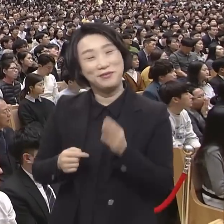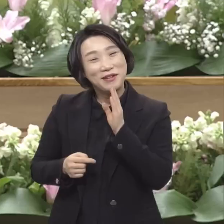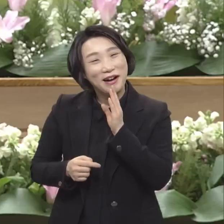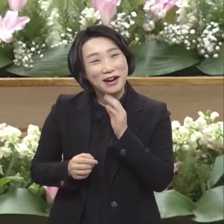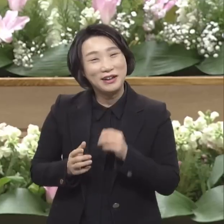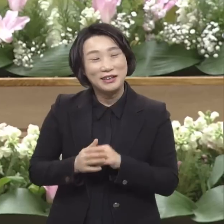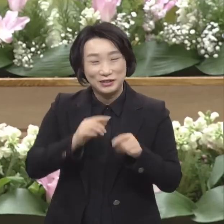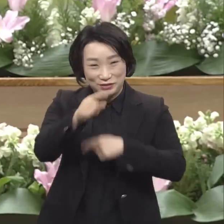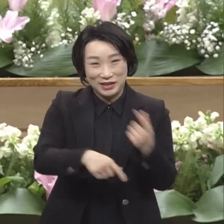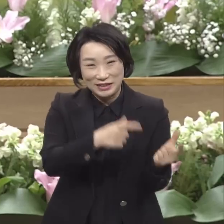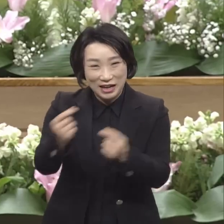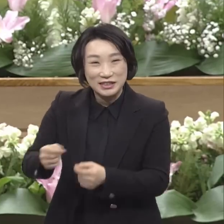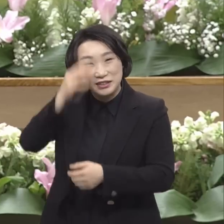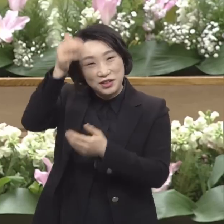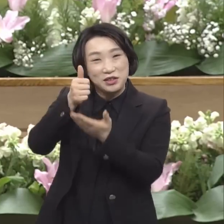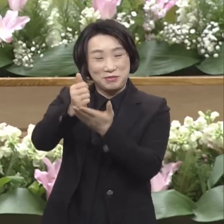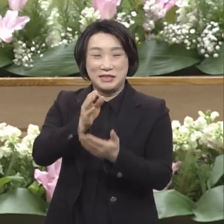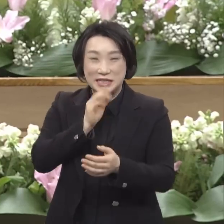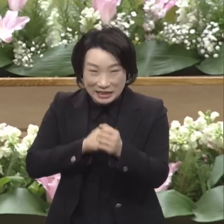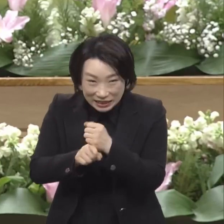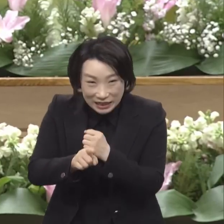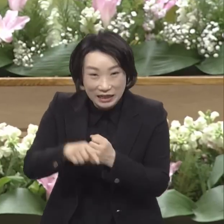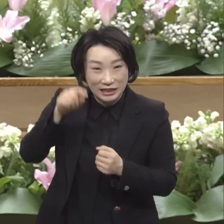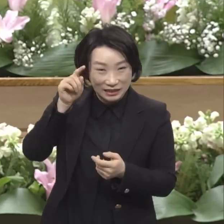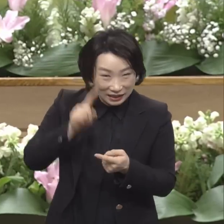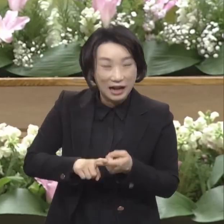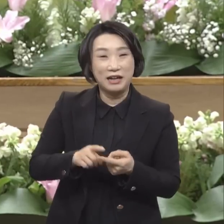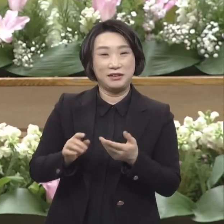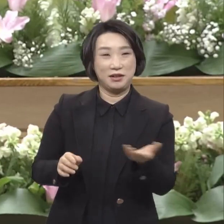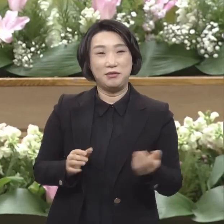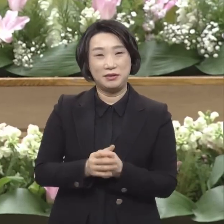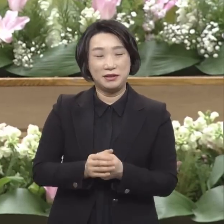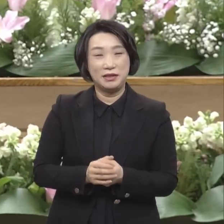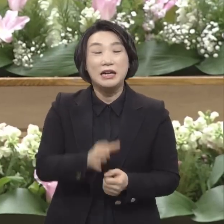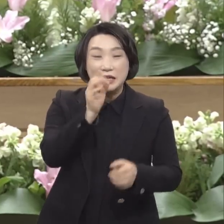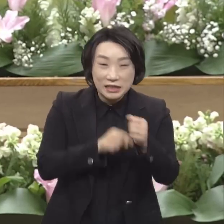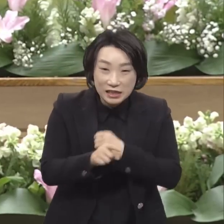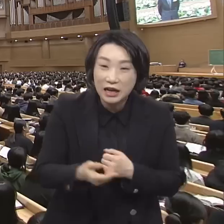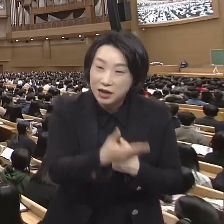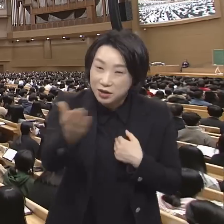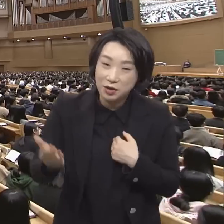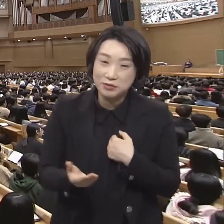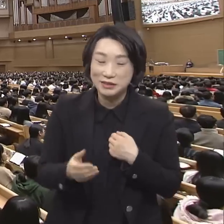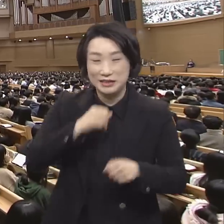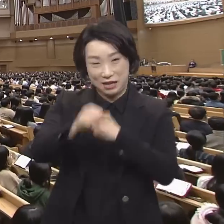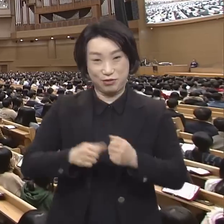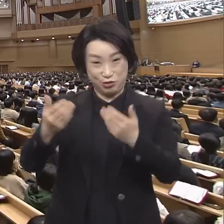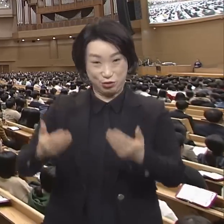같이 성령은 진리니라. 진리가 너희를 자유케 하리라.